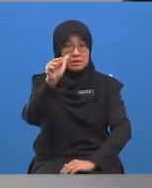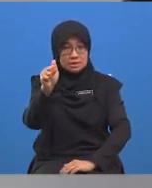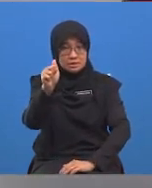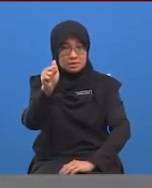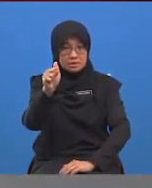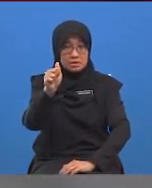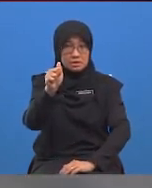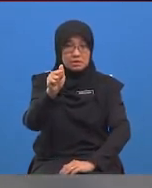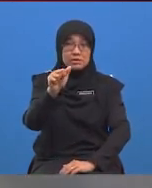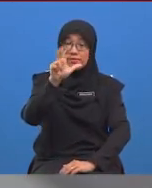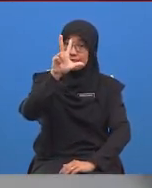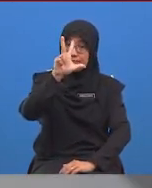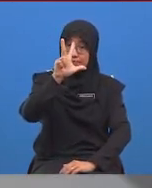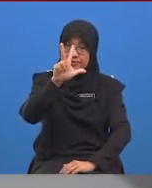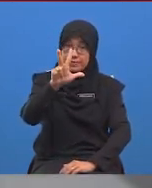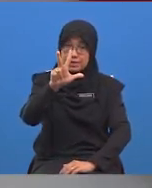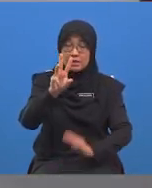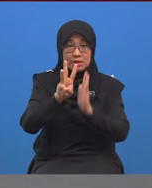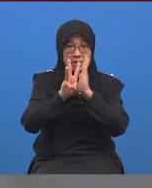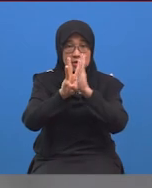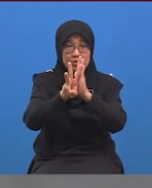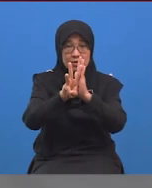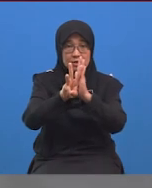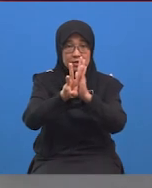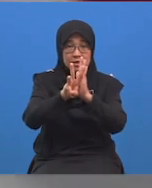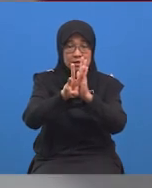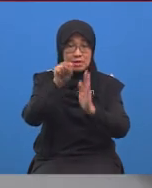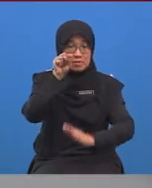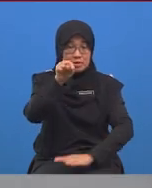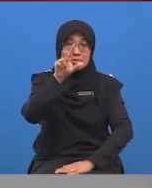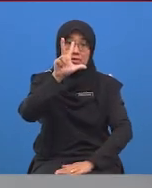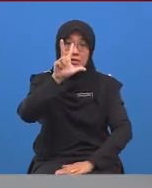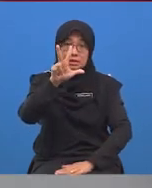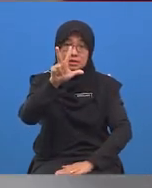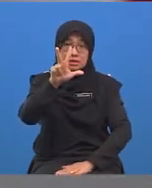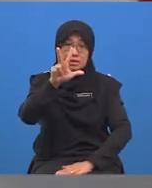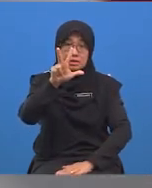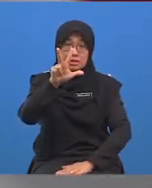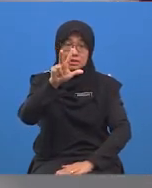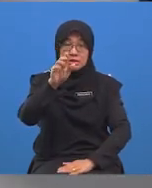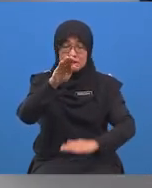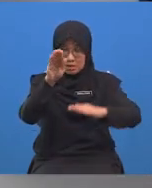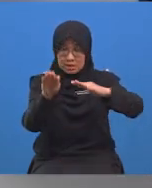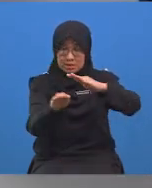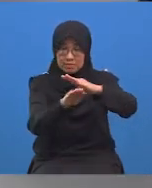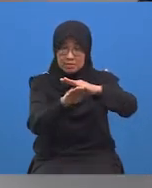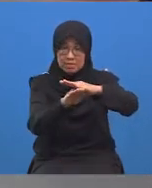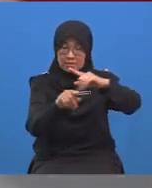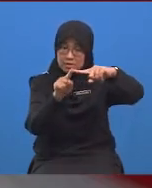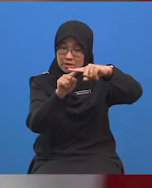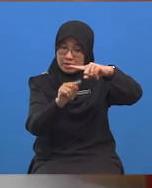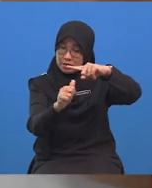Tiga petak 10 yang mewakili perpuluhan 3 di bawah nilai tempat per